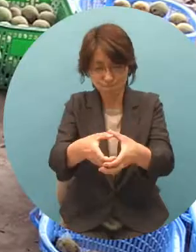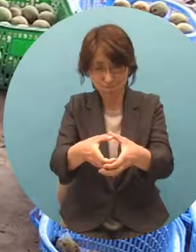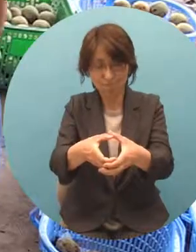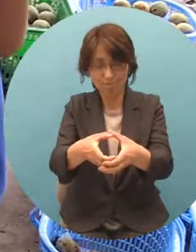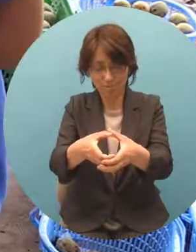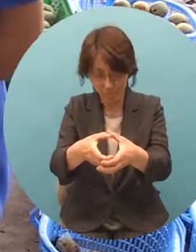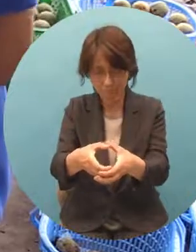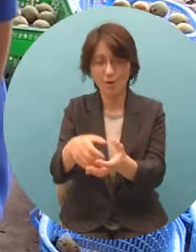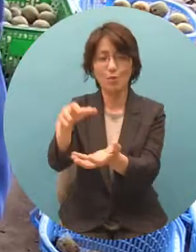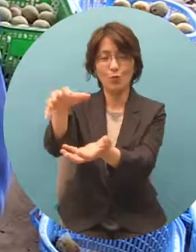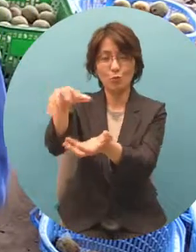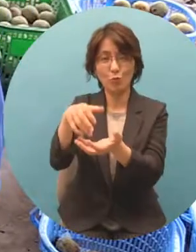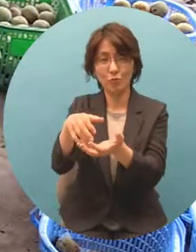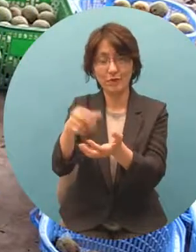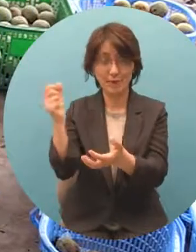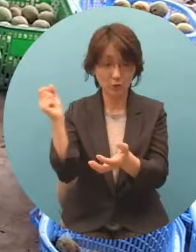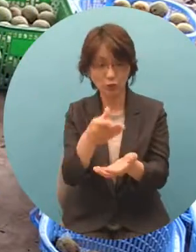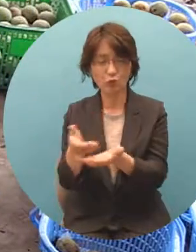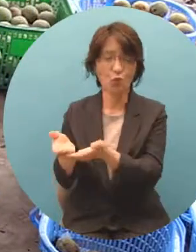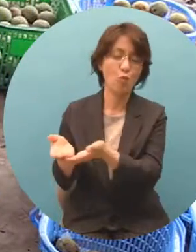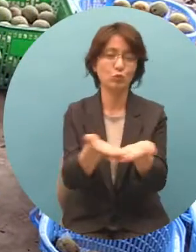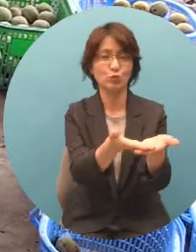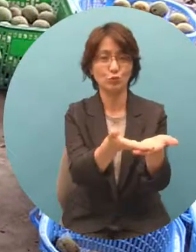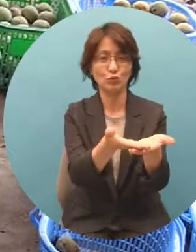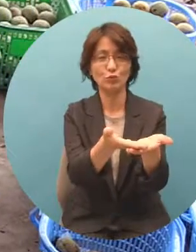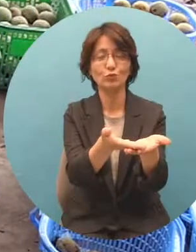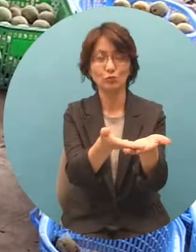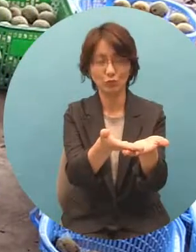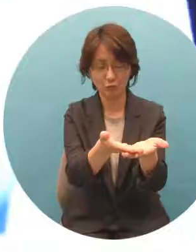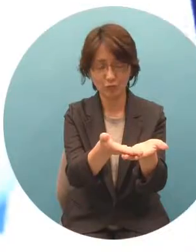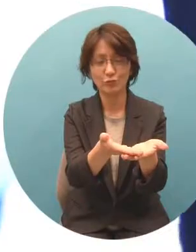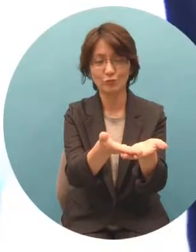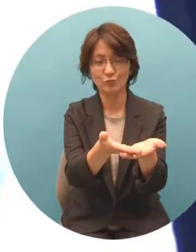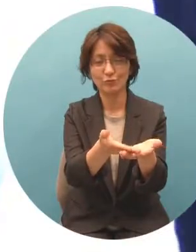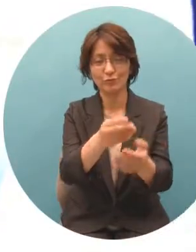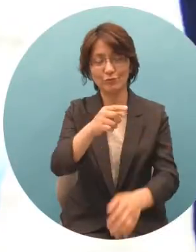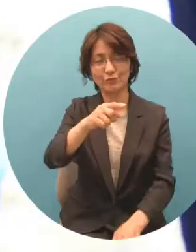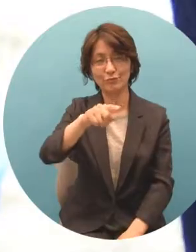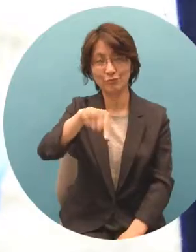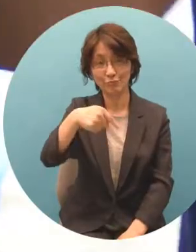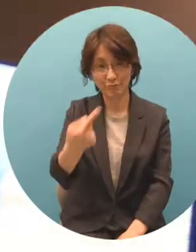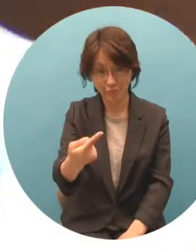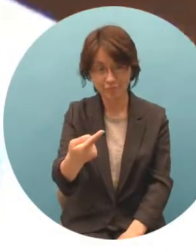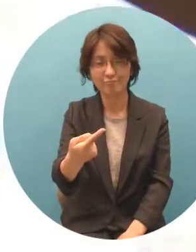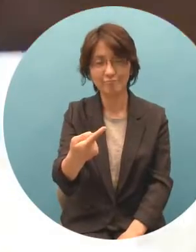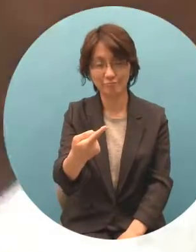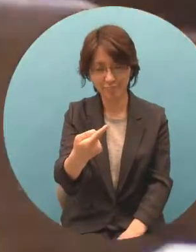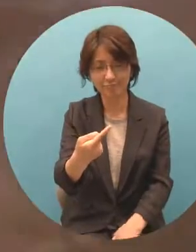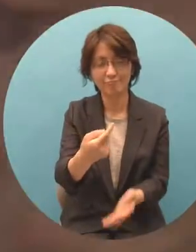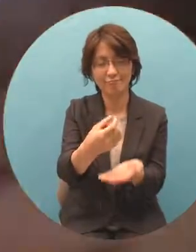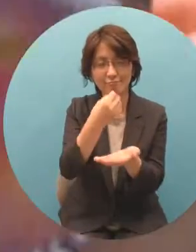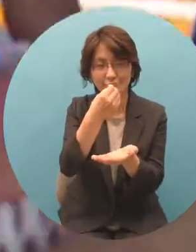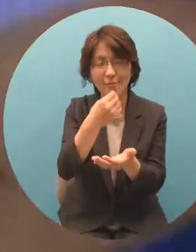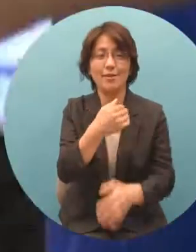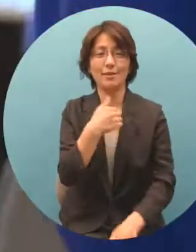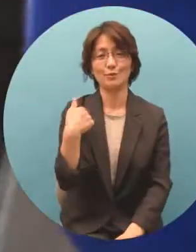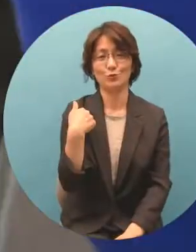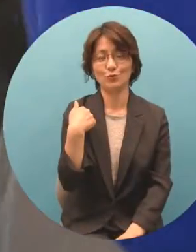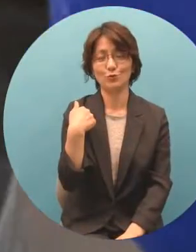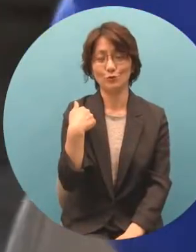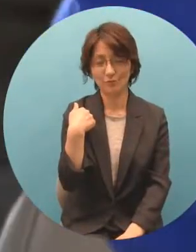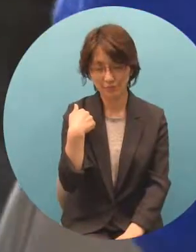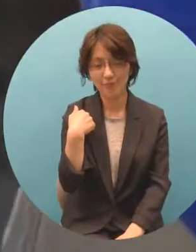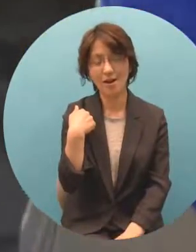熟まで引き延ばして一番うまい食べ頃の時をですね、収穫して、翌日にはもう